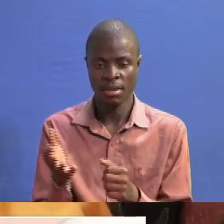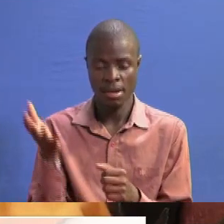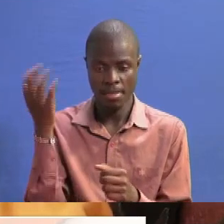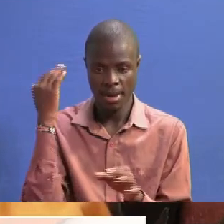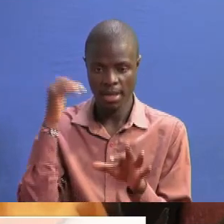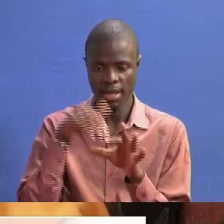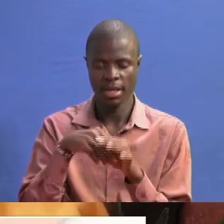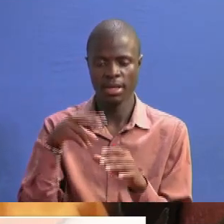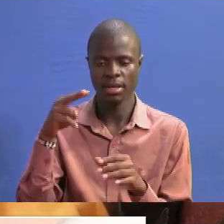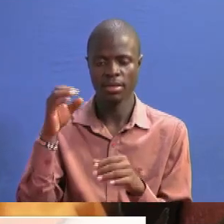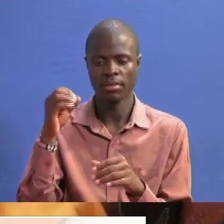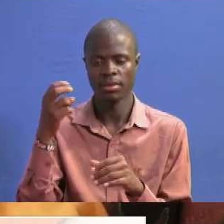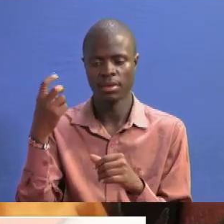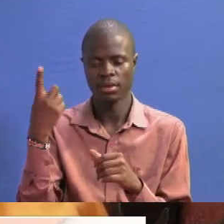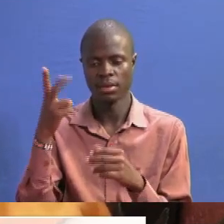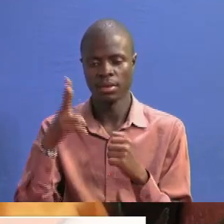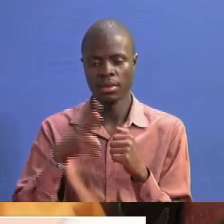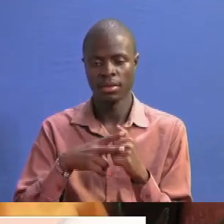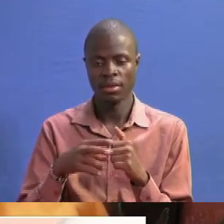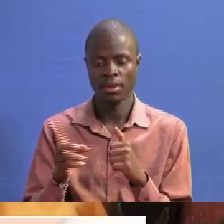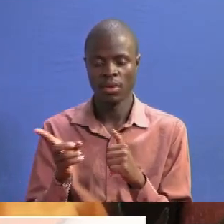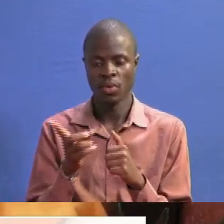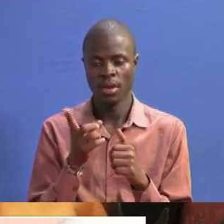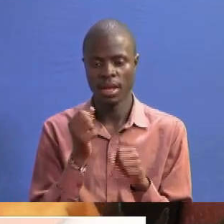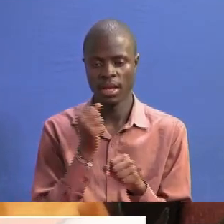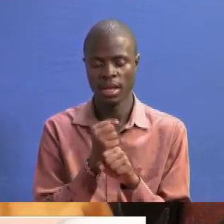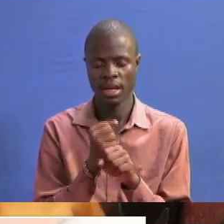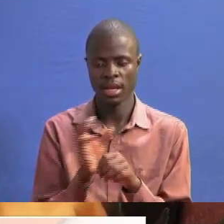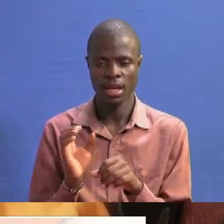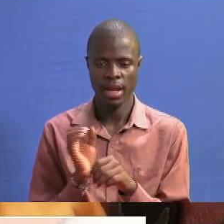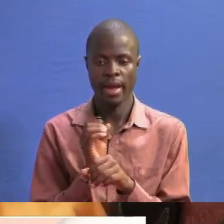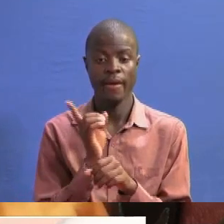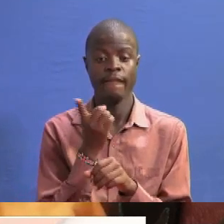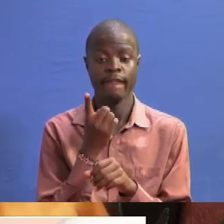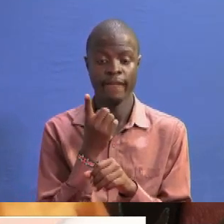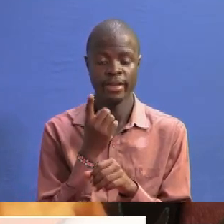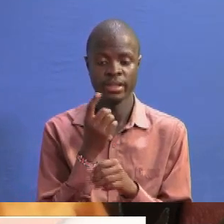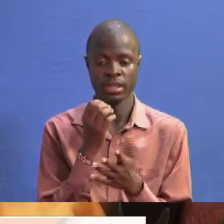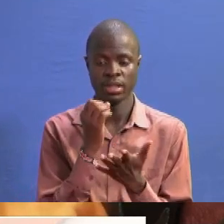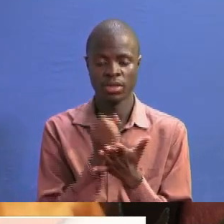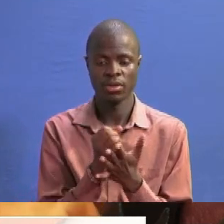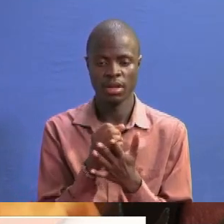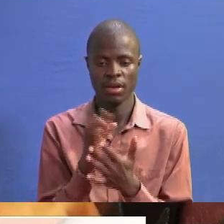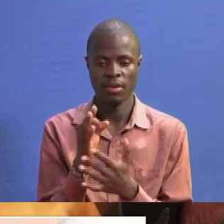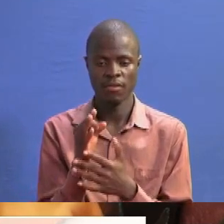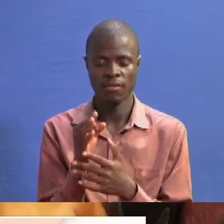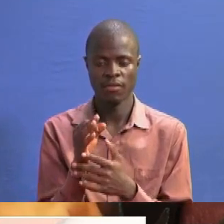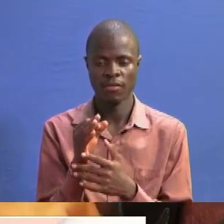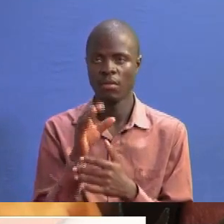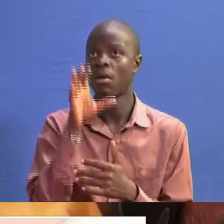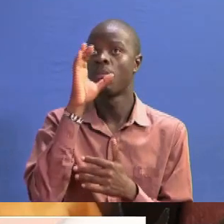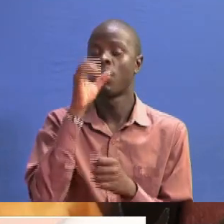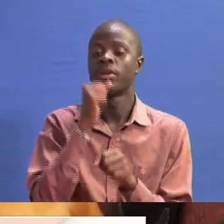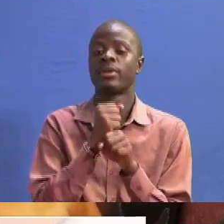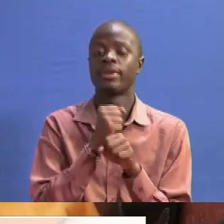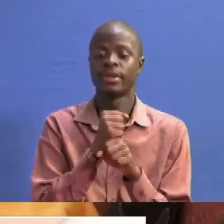ndio tulianza the first orders za bottle work. Zili tupata tu tukifanya kazi ya glass. Mm-hmm. Someone just came